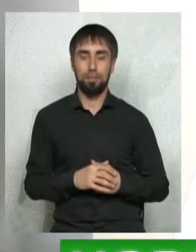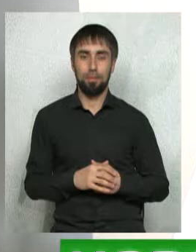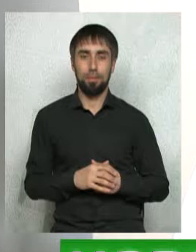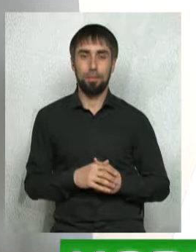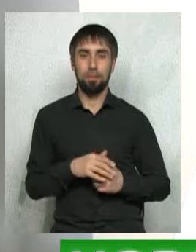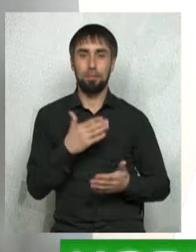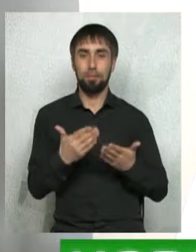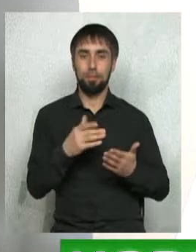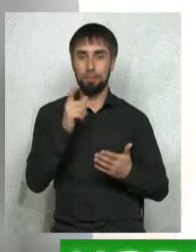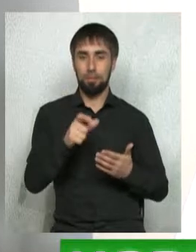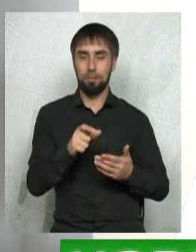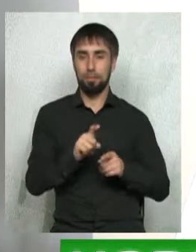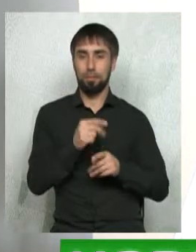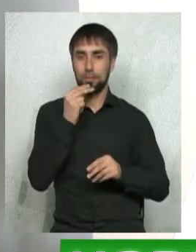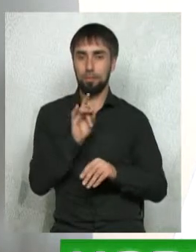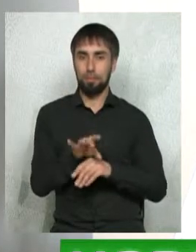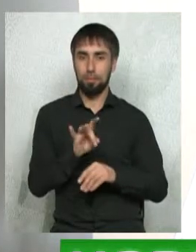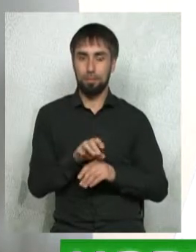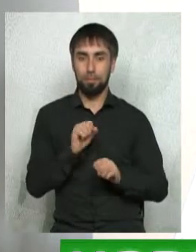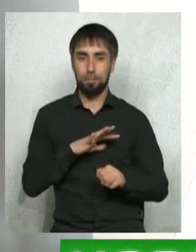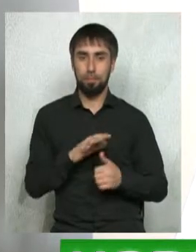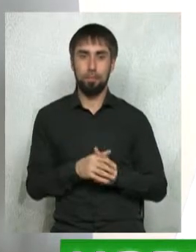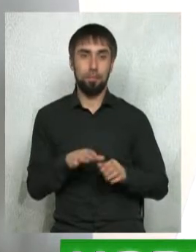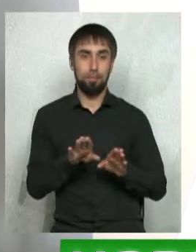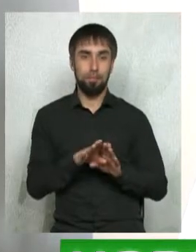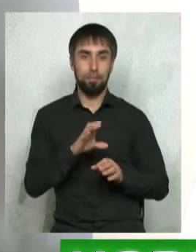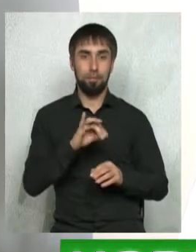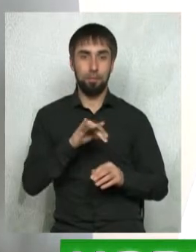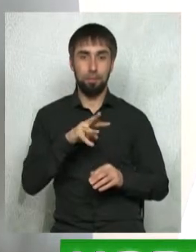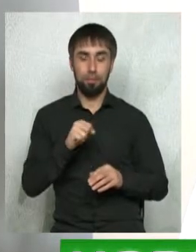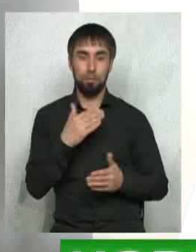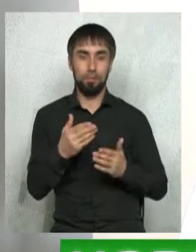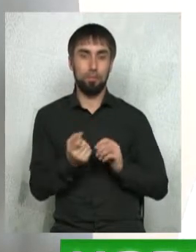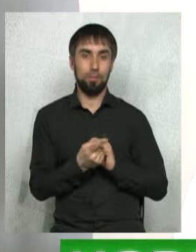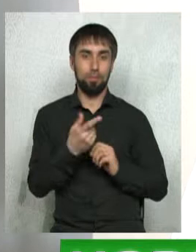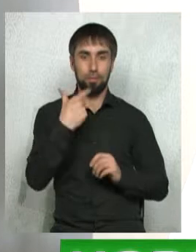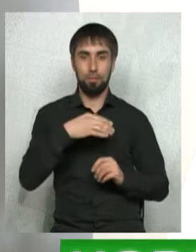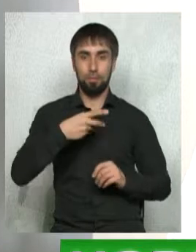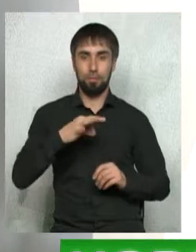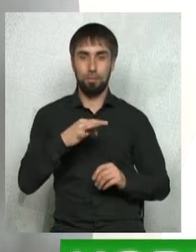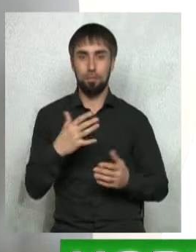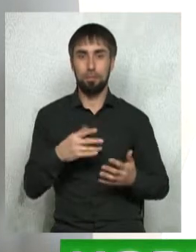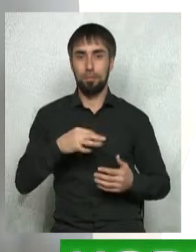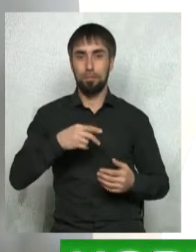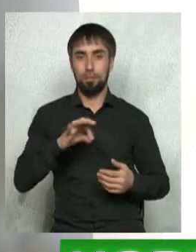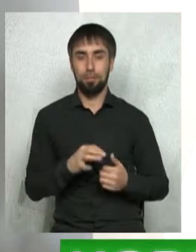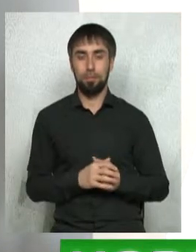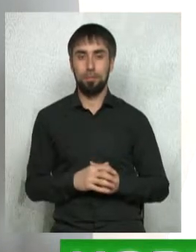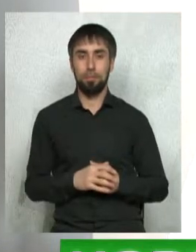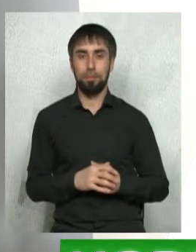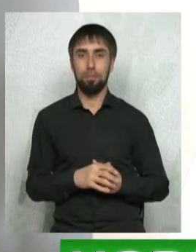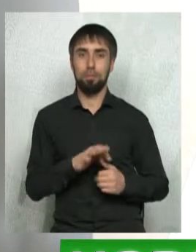извращение вкуса, либо отвращение к пище, то есть вот такие симптомы, либо появление на теле каких-либо,